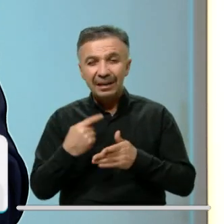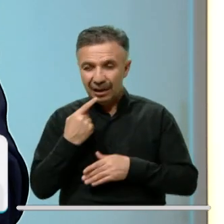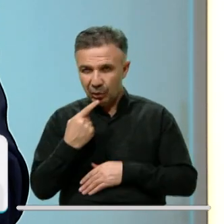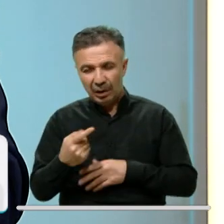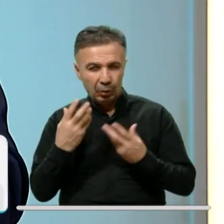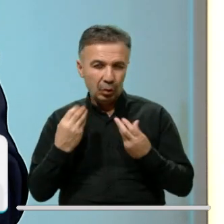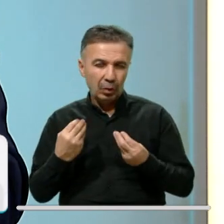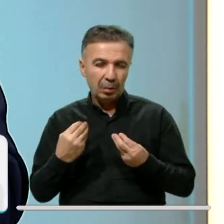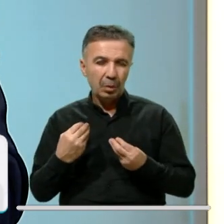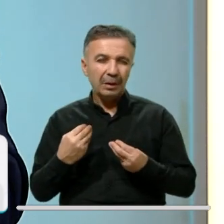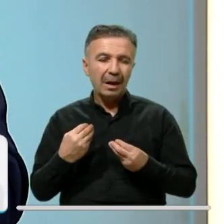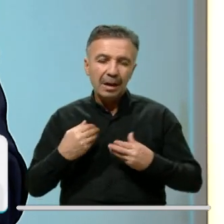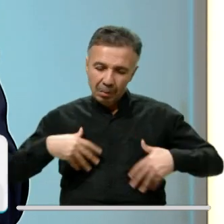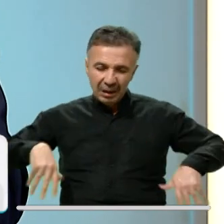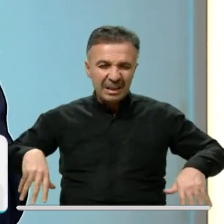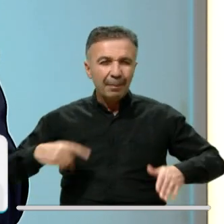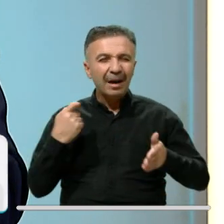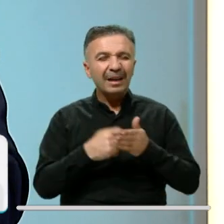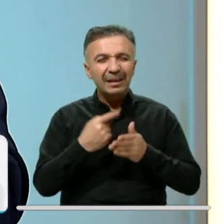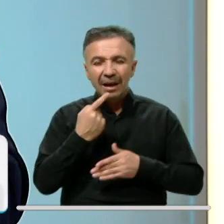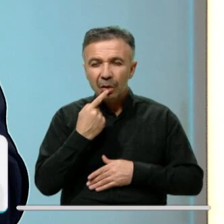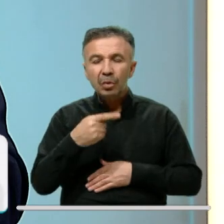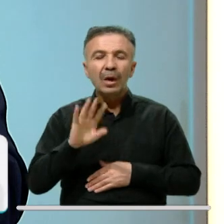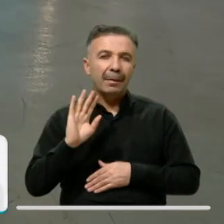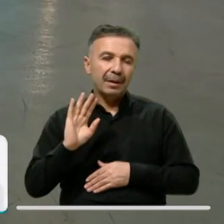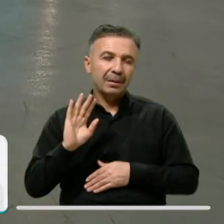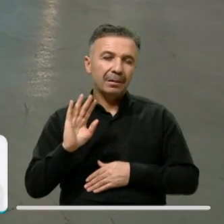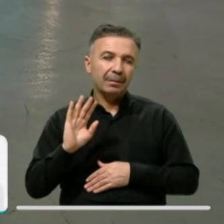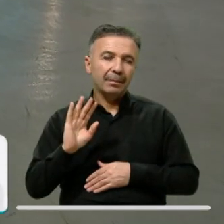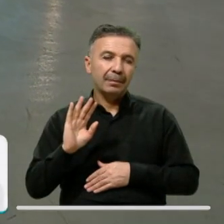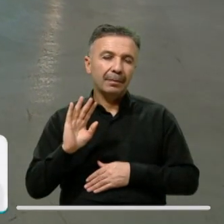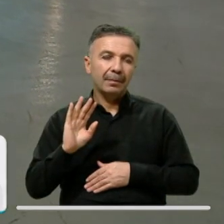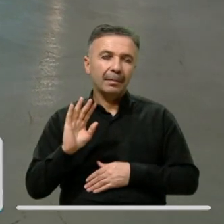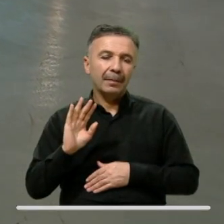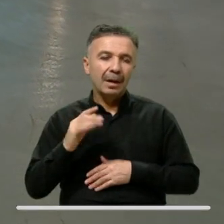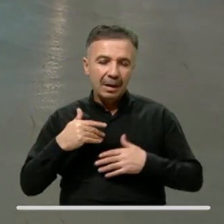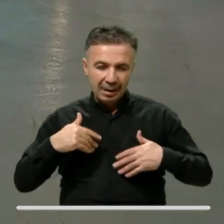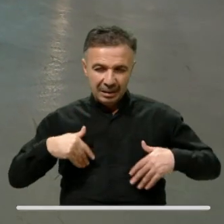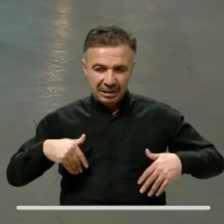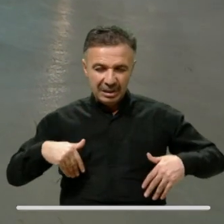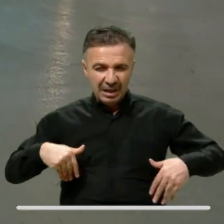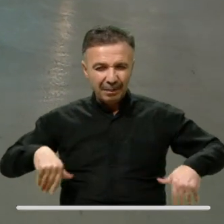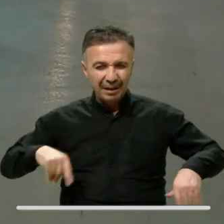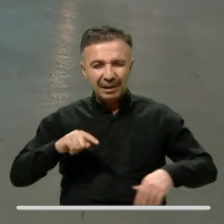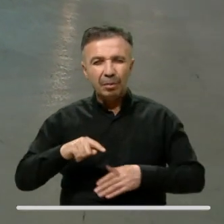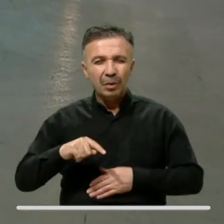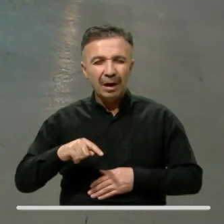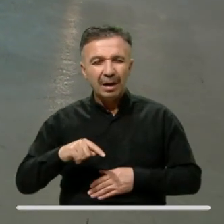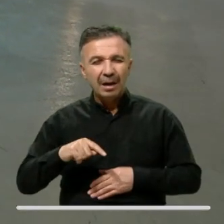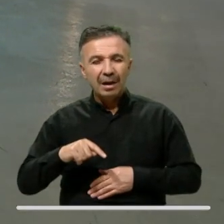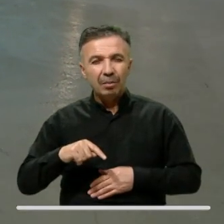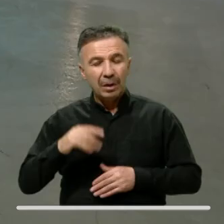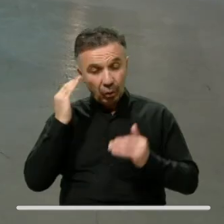Burada cemaat adına bunu söylemiş olmaz. Yani cemaatin eşlik mi etmesi? Cemaatin de buna eşlik etmesi